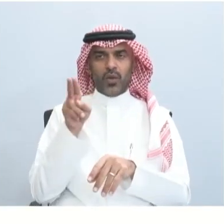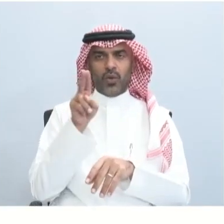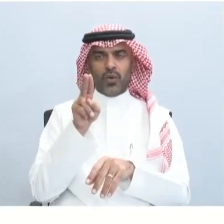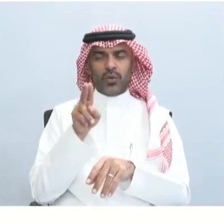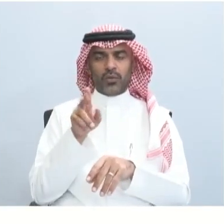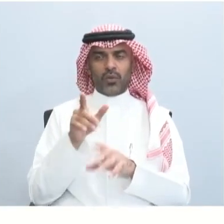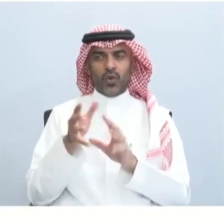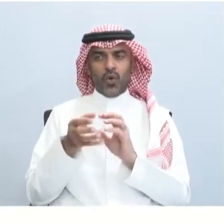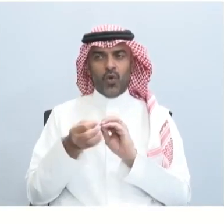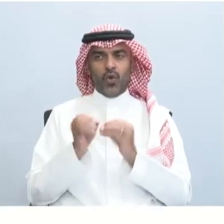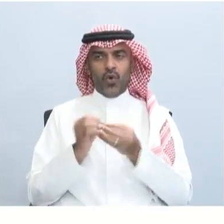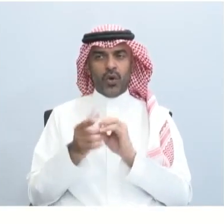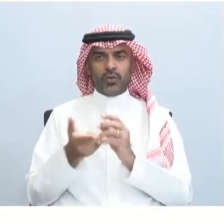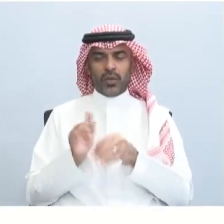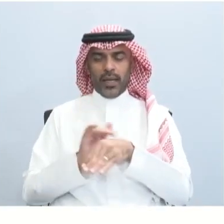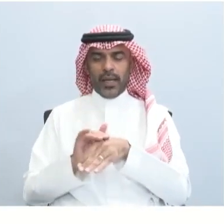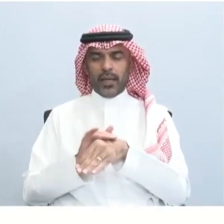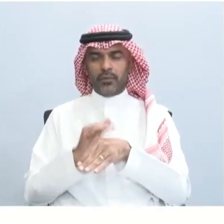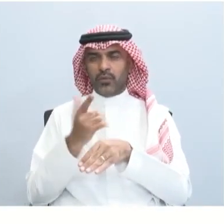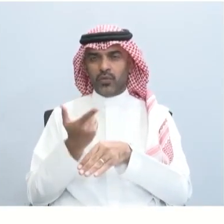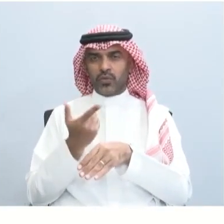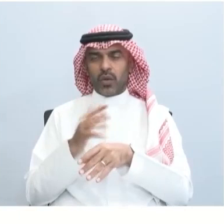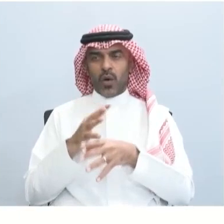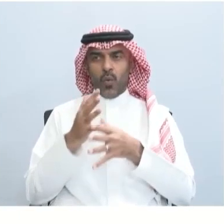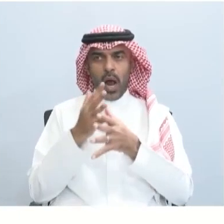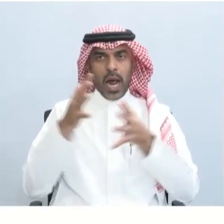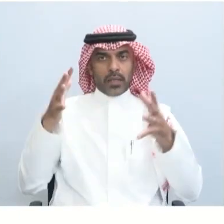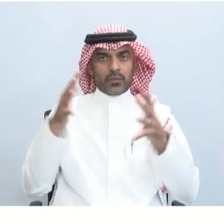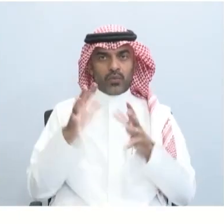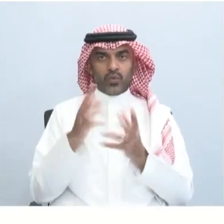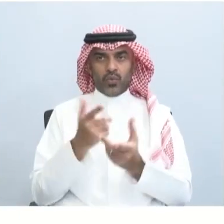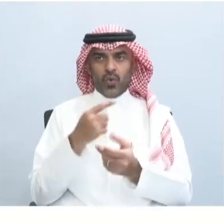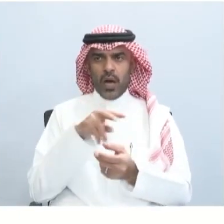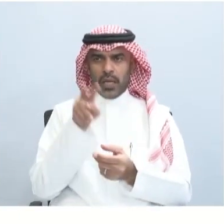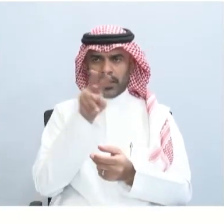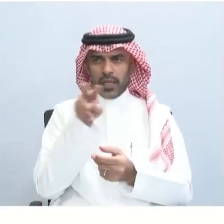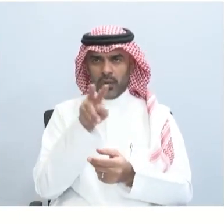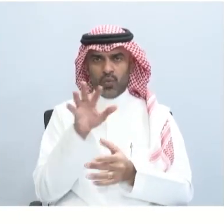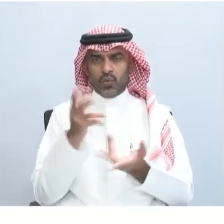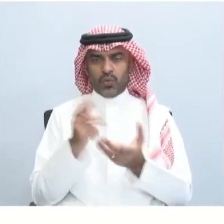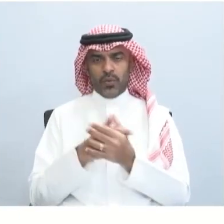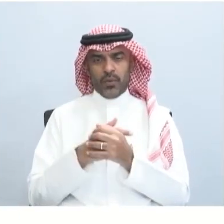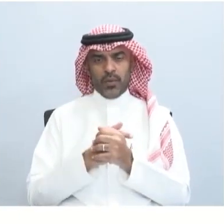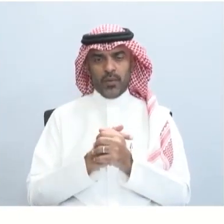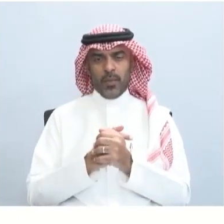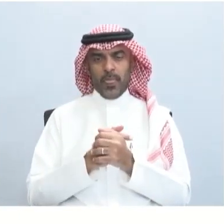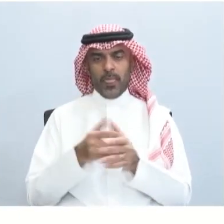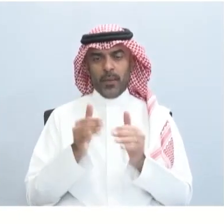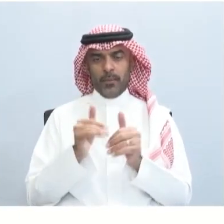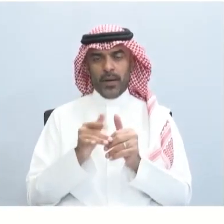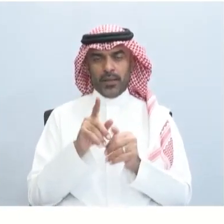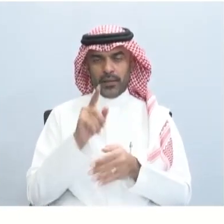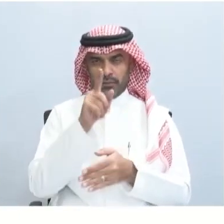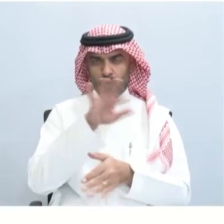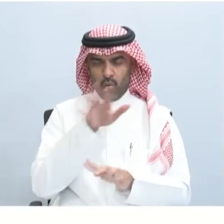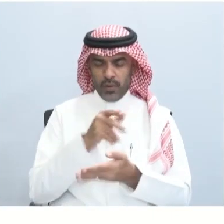هو الملمسه وكيف حجمه وما شكله ثم اسجل